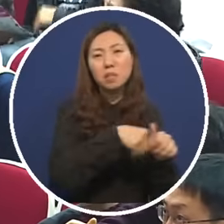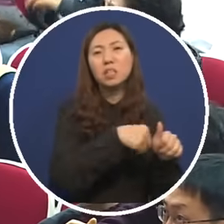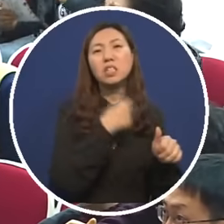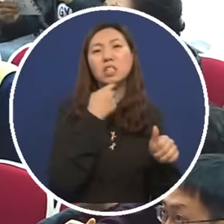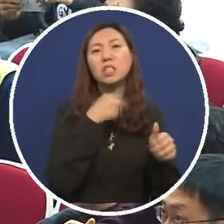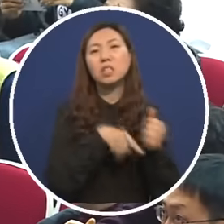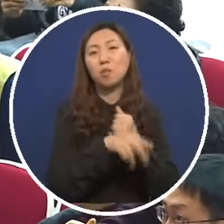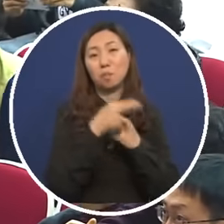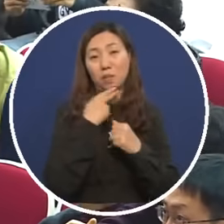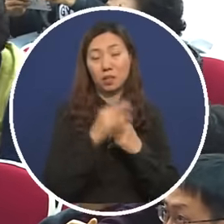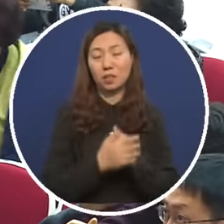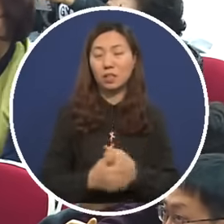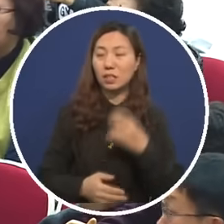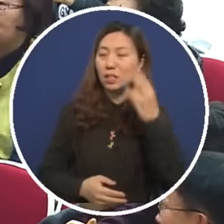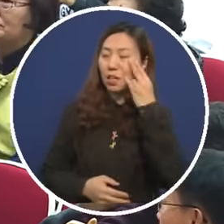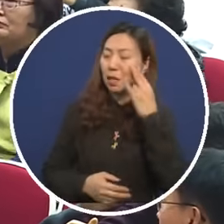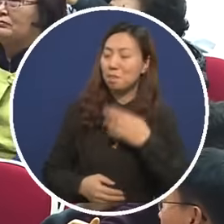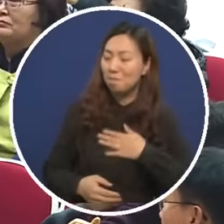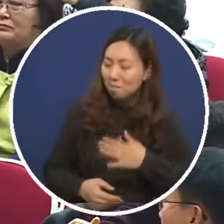알았습니다.